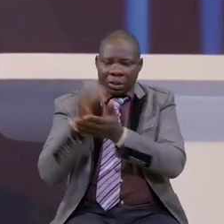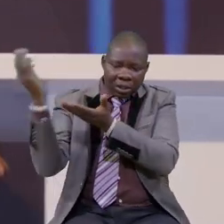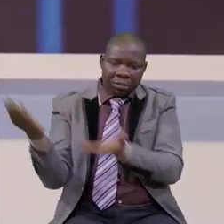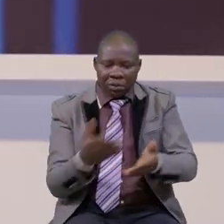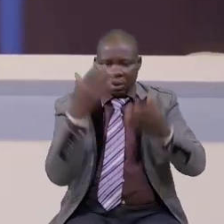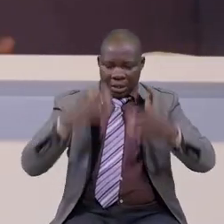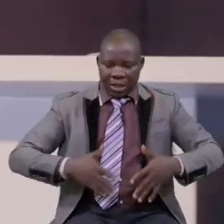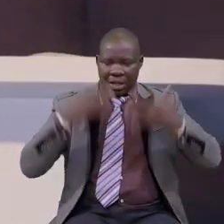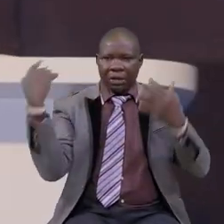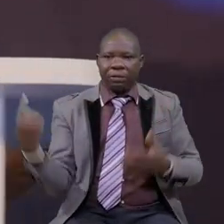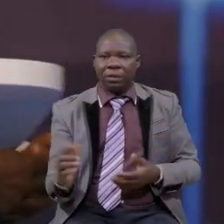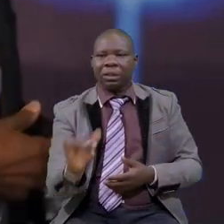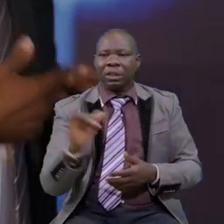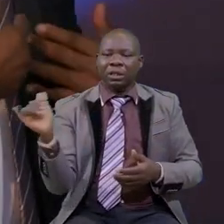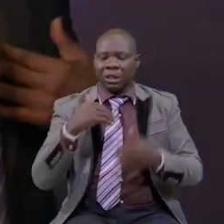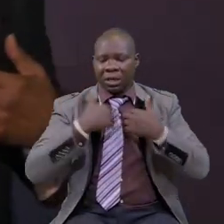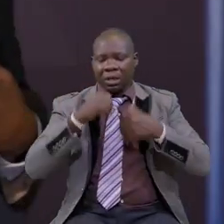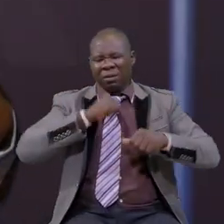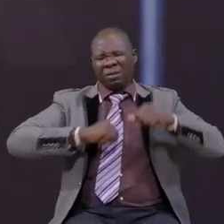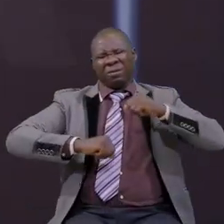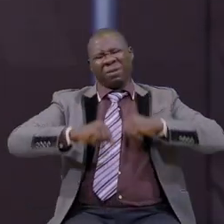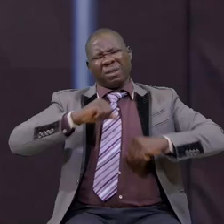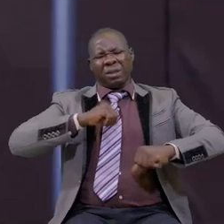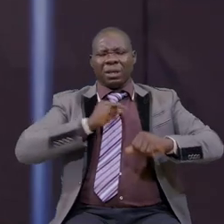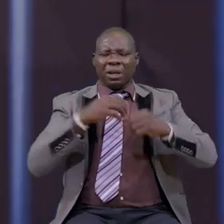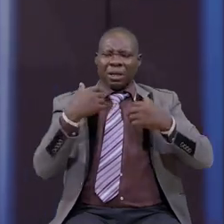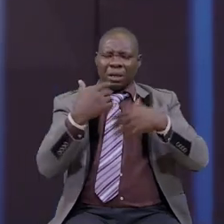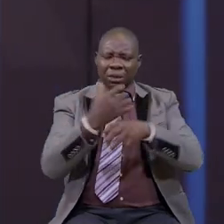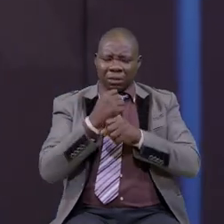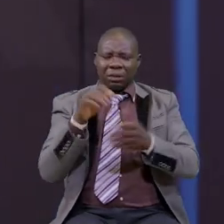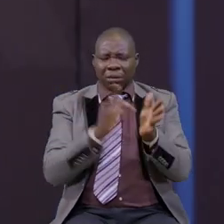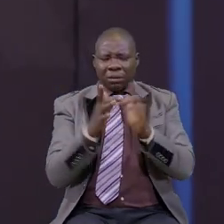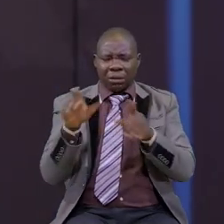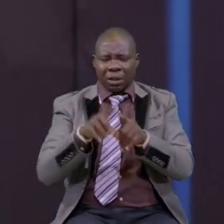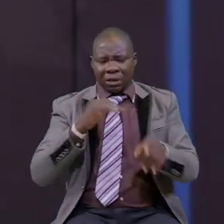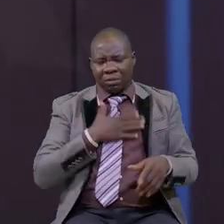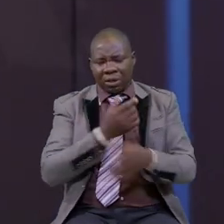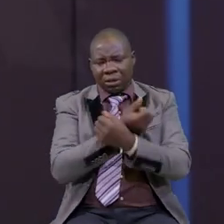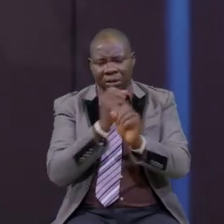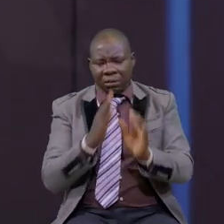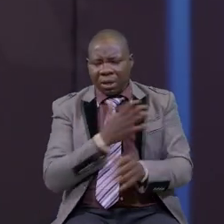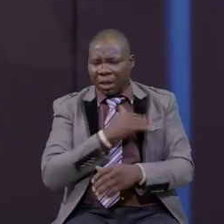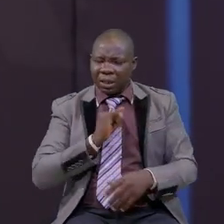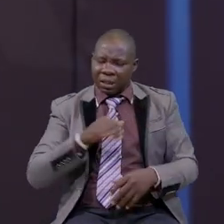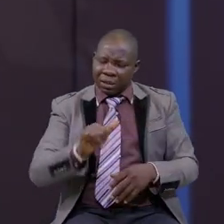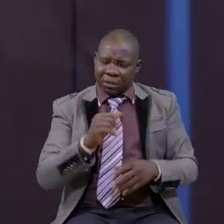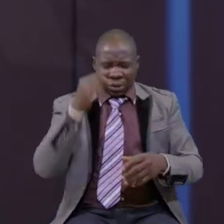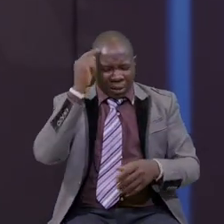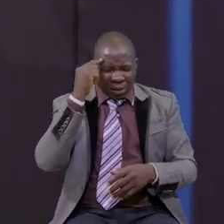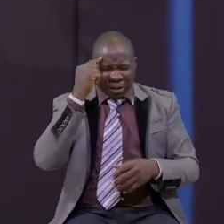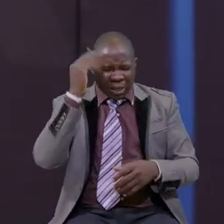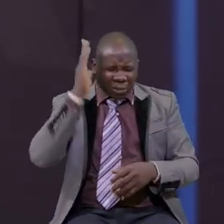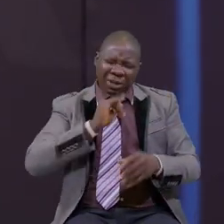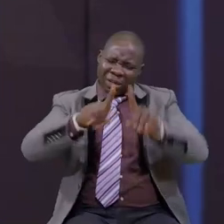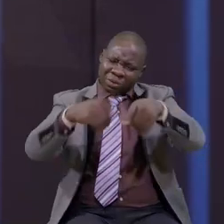la vie éternelle, ils ont des doutes. Je reçois Jésus comme mon Seigneur Sauveur. Et je pense encore, est-ce que je peux aller